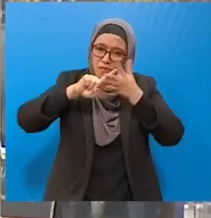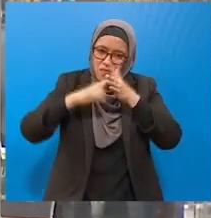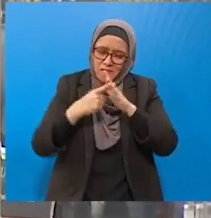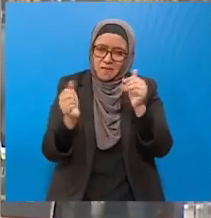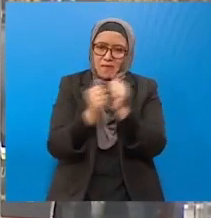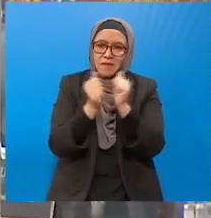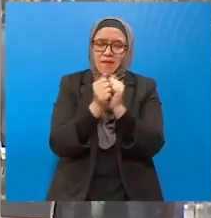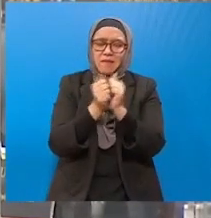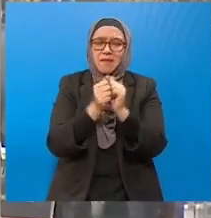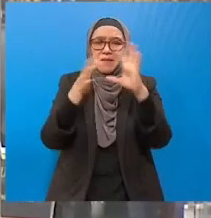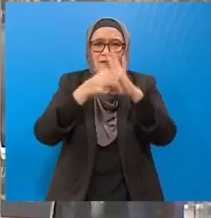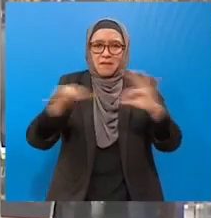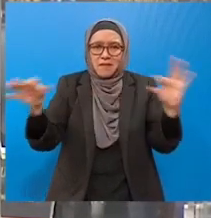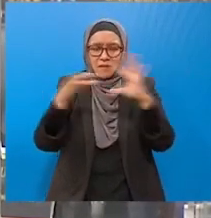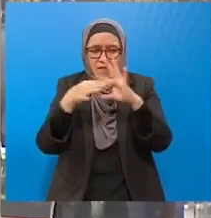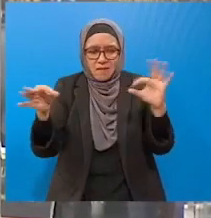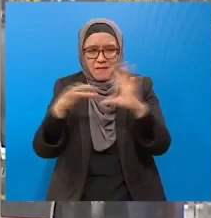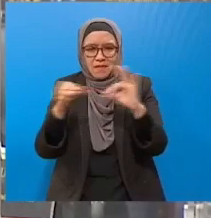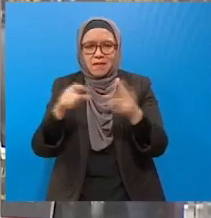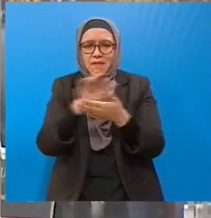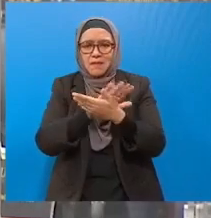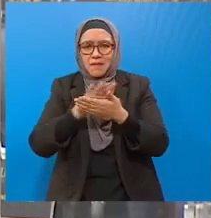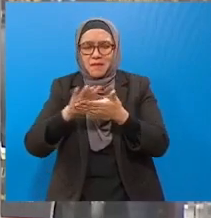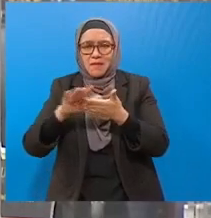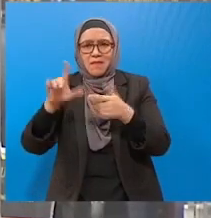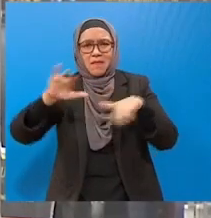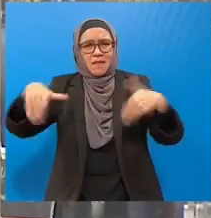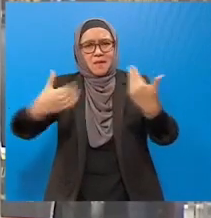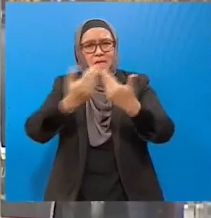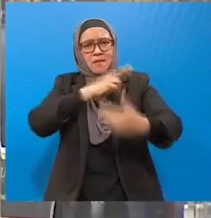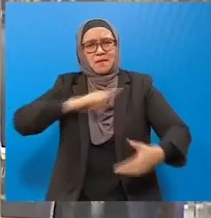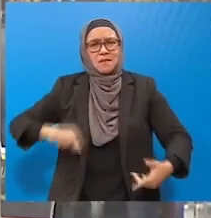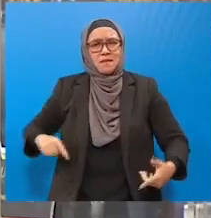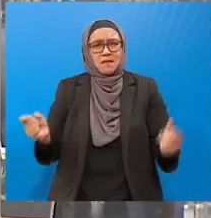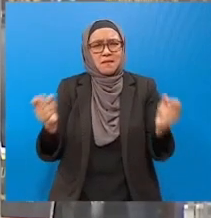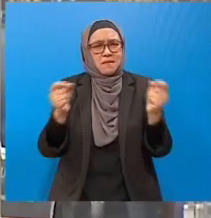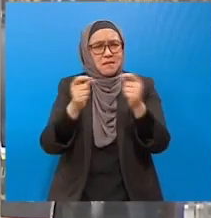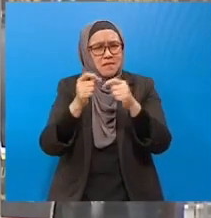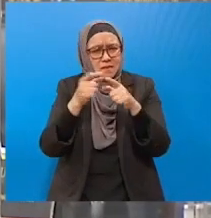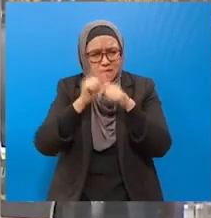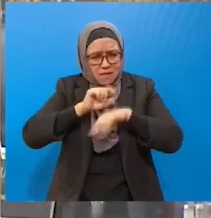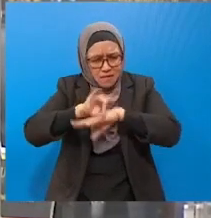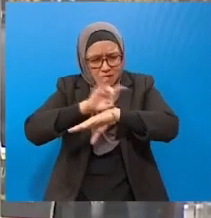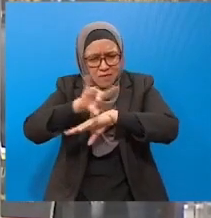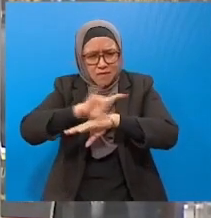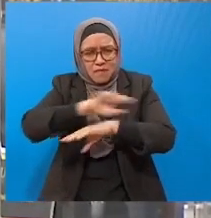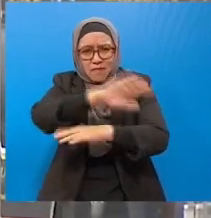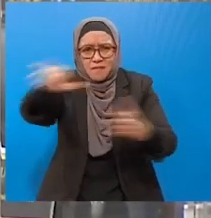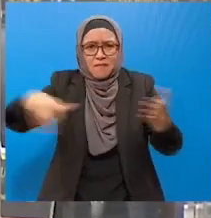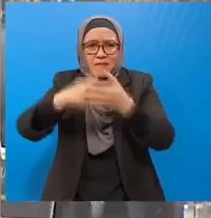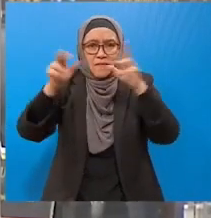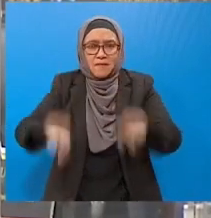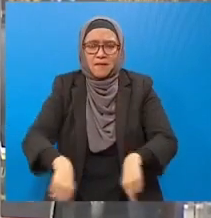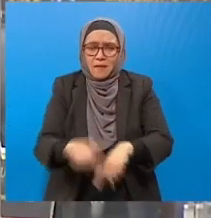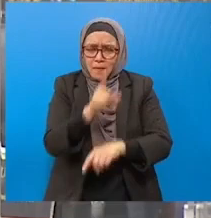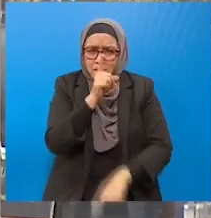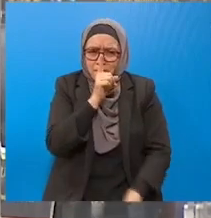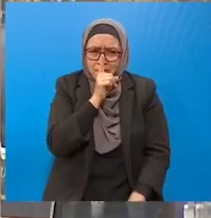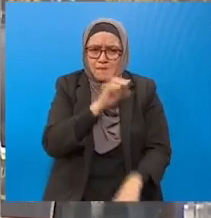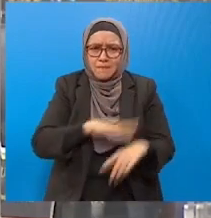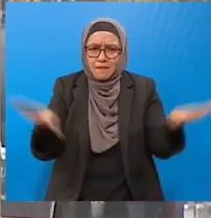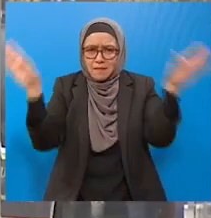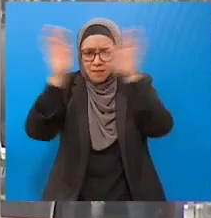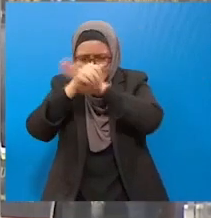pesan daripada 160 tentang bagaimana Raja semut telah menasehati jelata rakyatnya supaya diam pelindung diserang